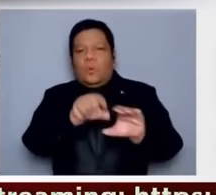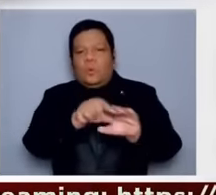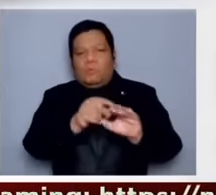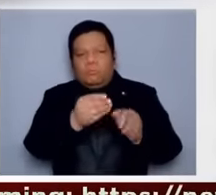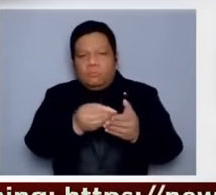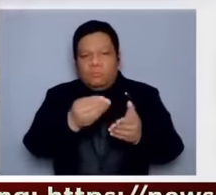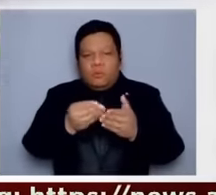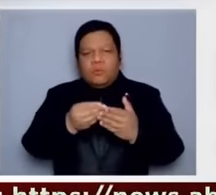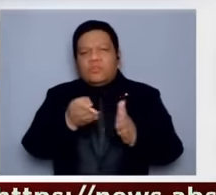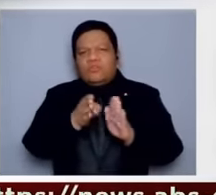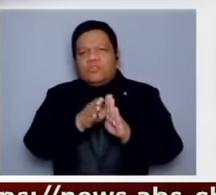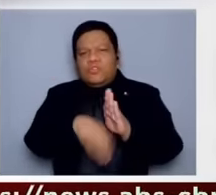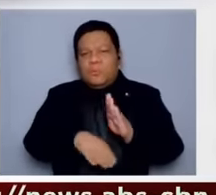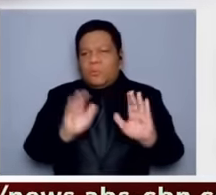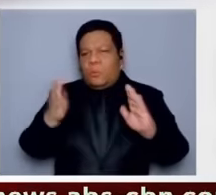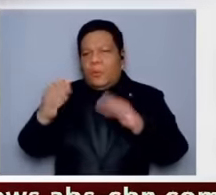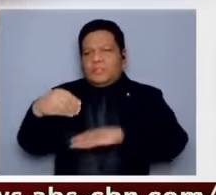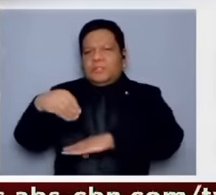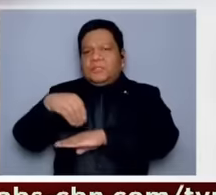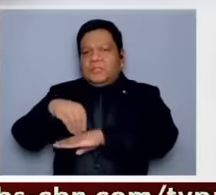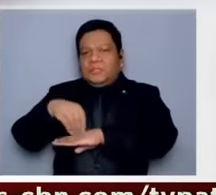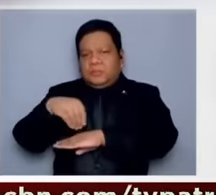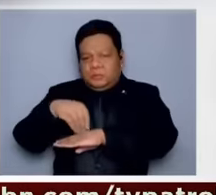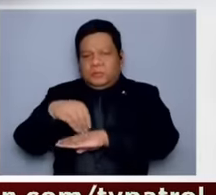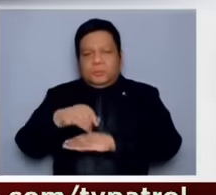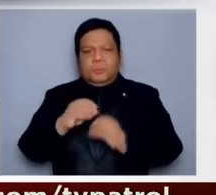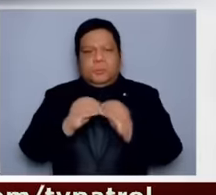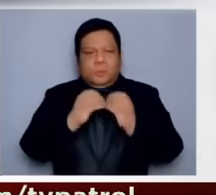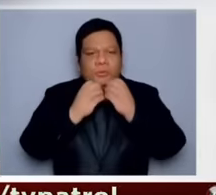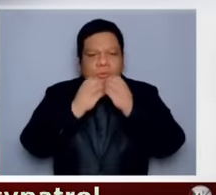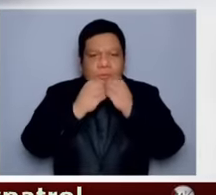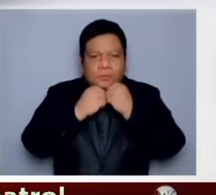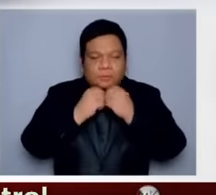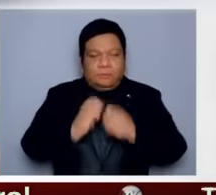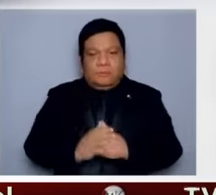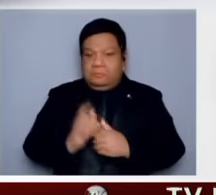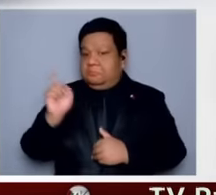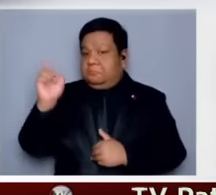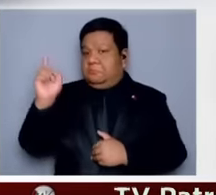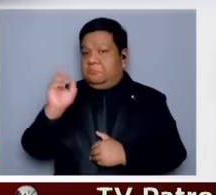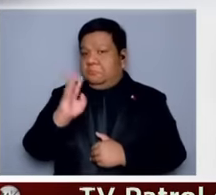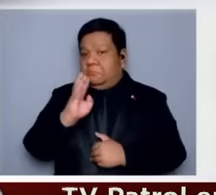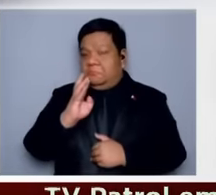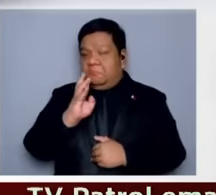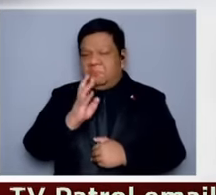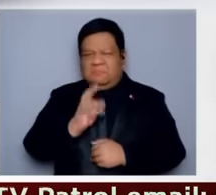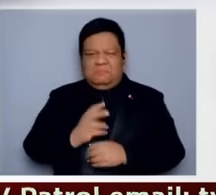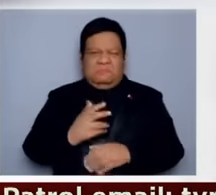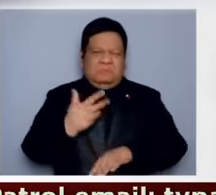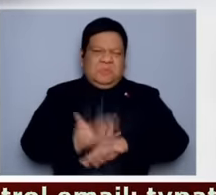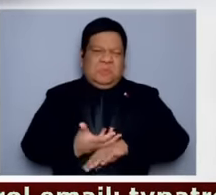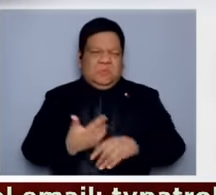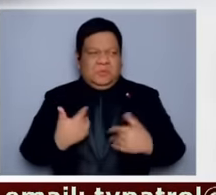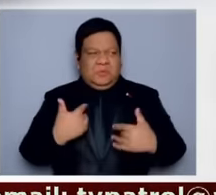ilang piso, kaya mas nakakatipid. Sa hirap ng buhay po eh. Kailangan namin na magtipid